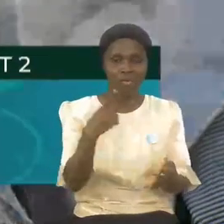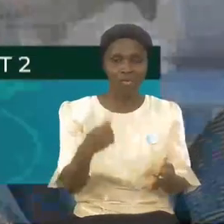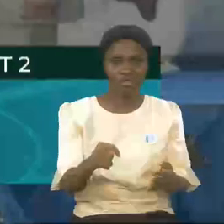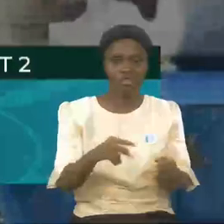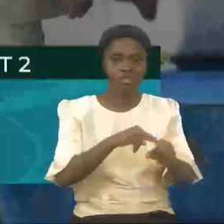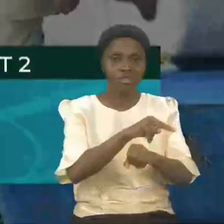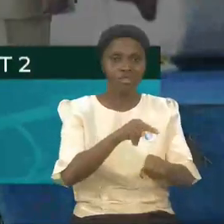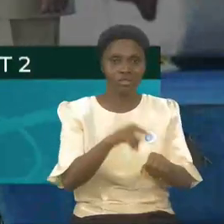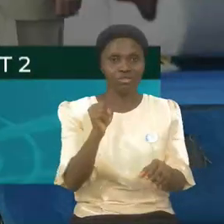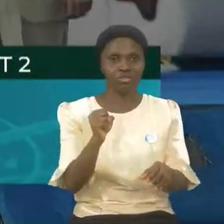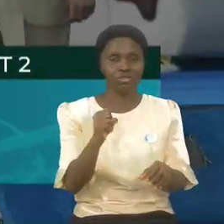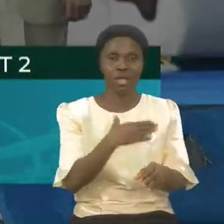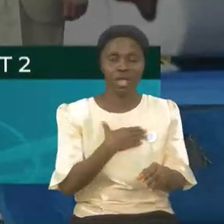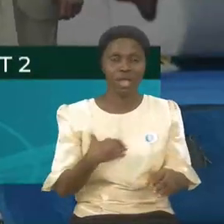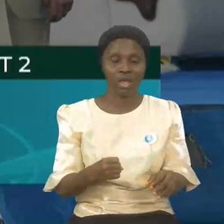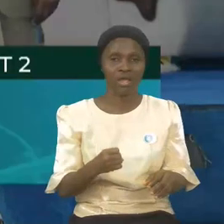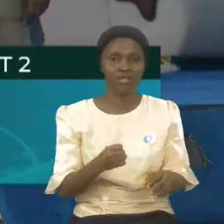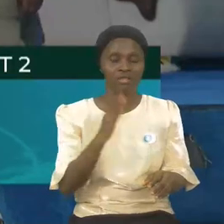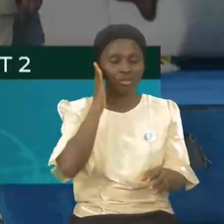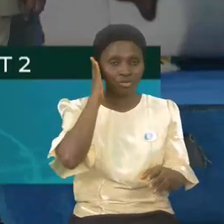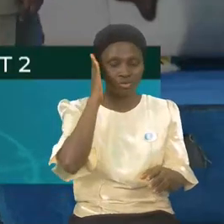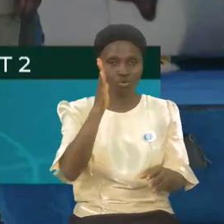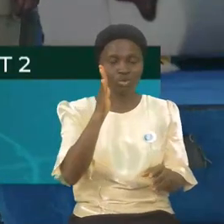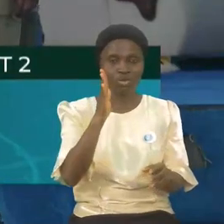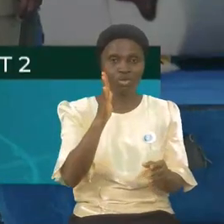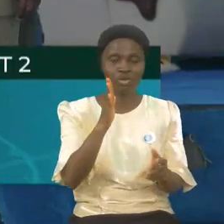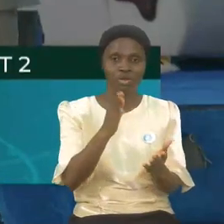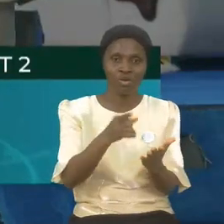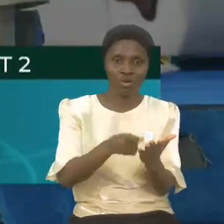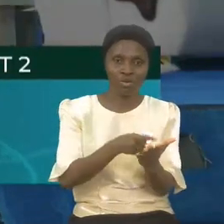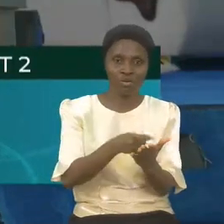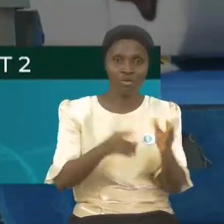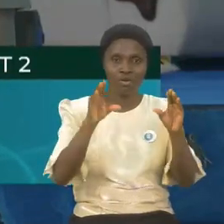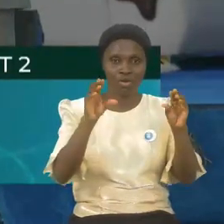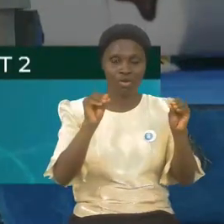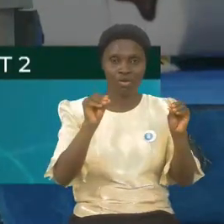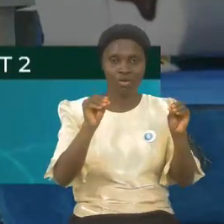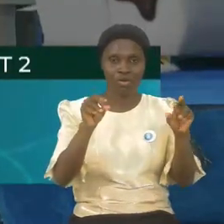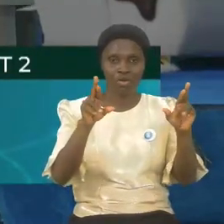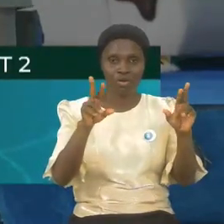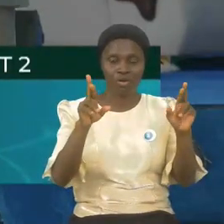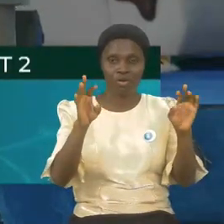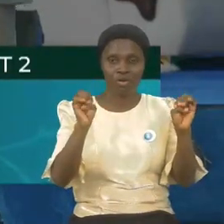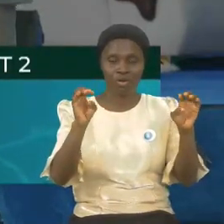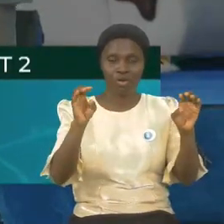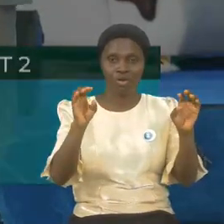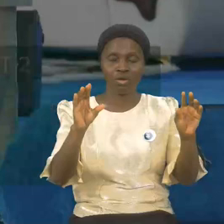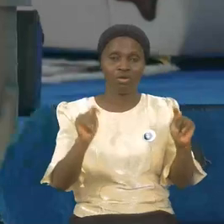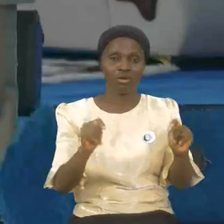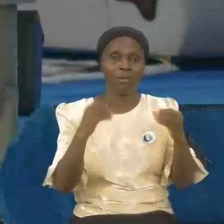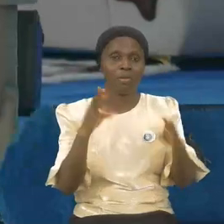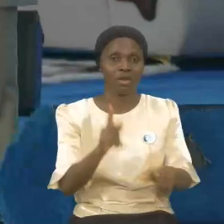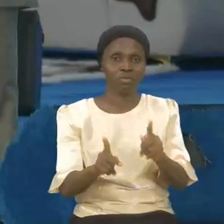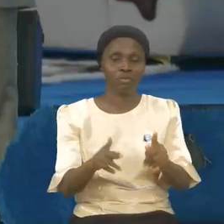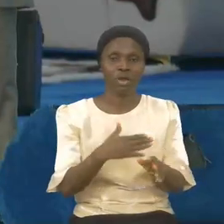verset 4 il sera le juge des nations l'arbitre d'un grand